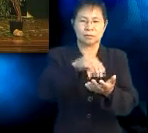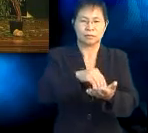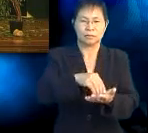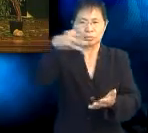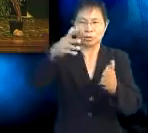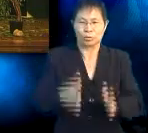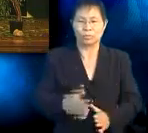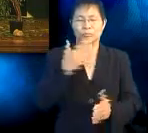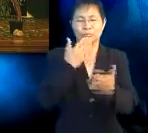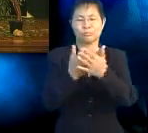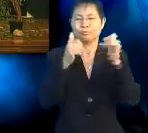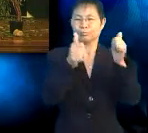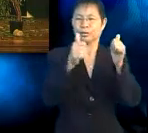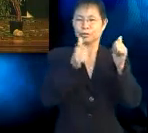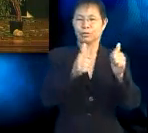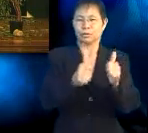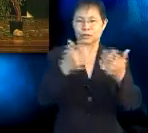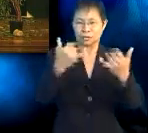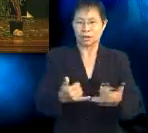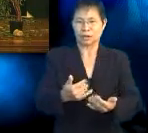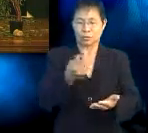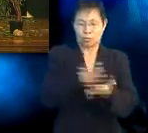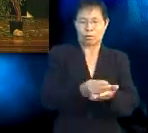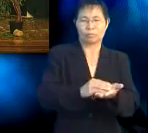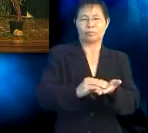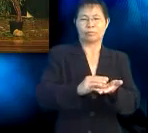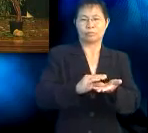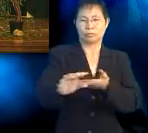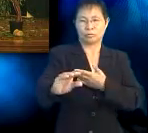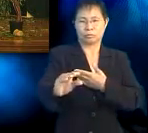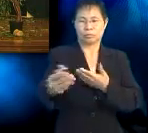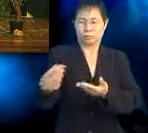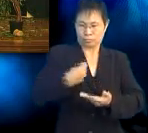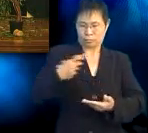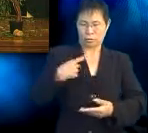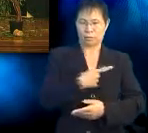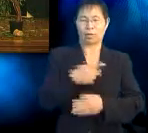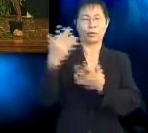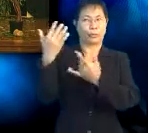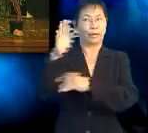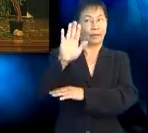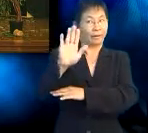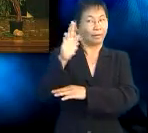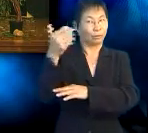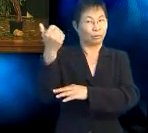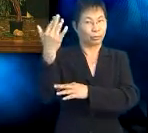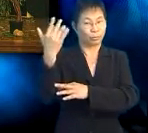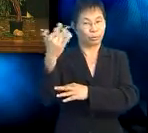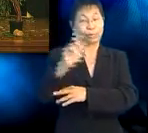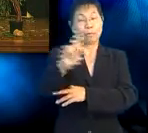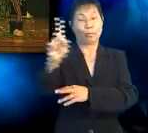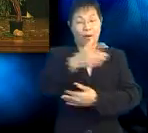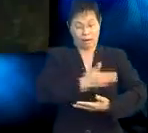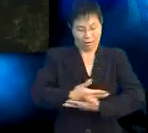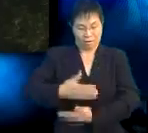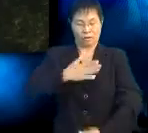Bagus. Sekarang, serahkan saja wang itu kepada kami. Hei! Nanti dulu. Mana